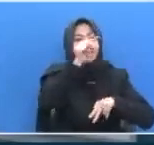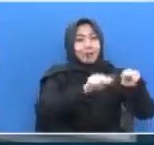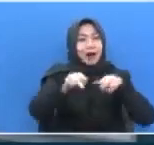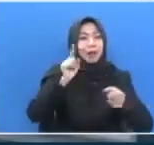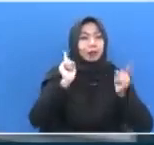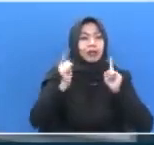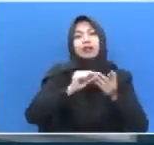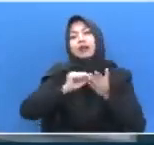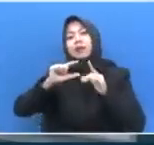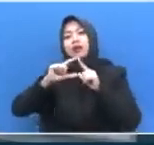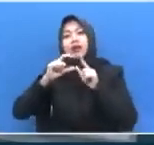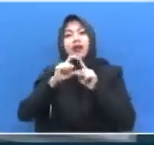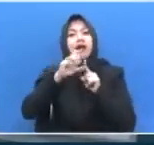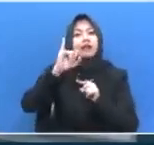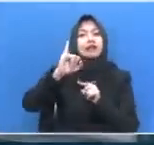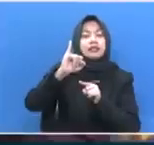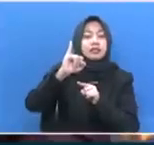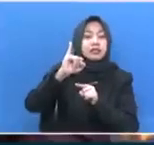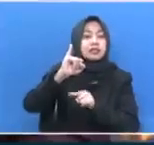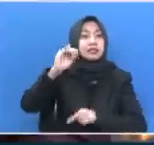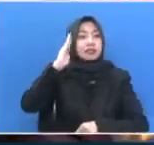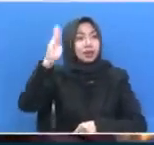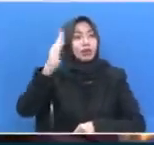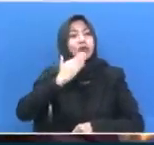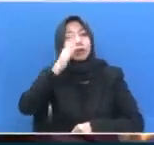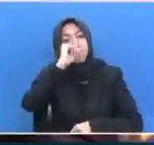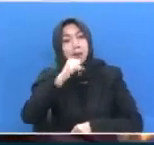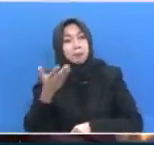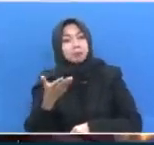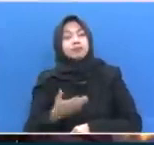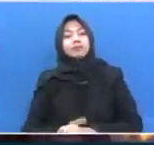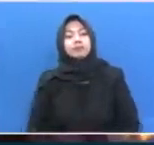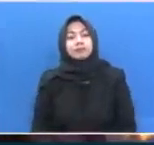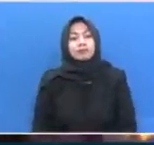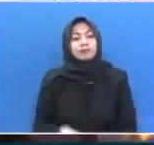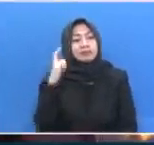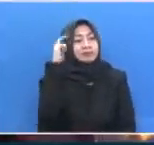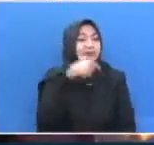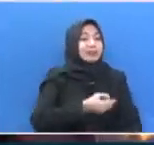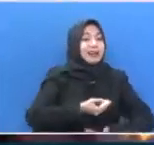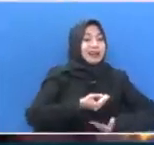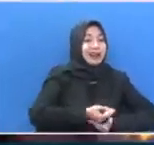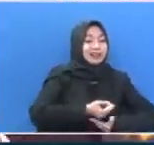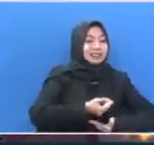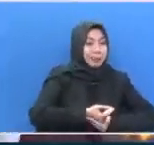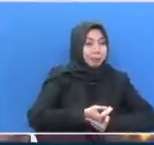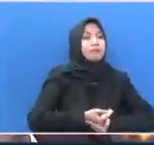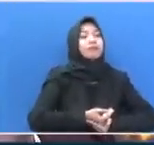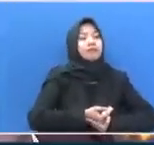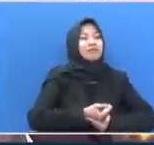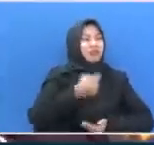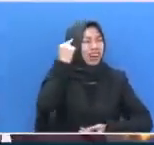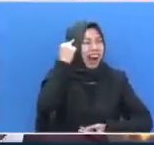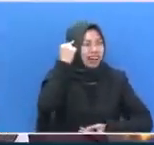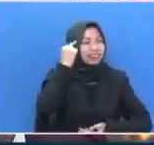Prayitno yang telah bergabung bersama kami di Kompas malam Salam sehat Mas Adi Mas Adi Anda menilai tindakan Nasdem sampai punya niat